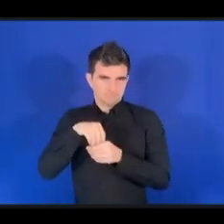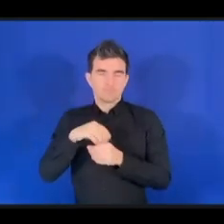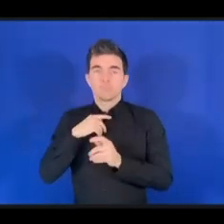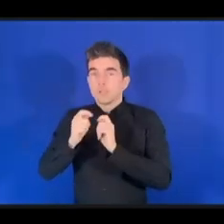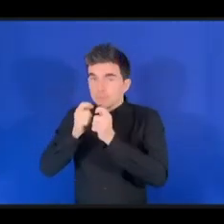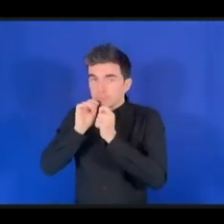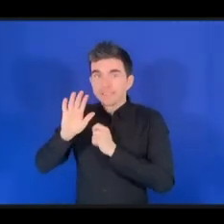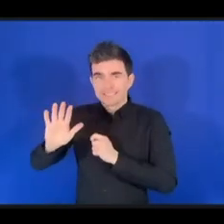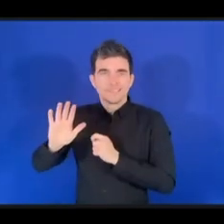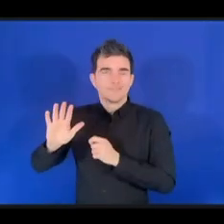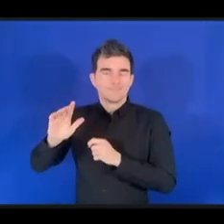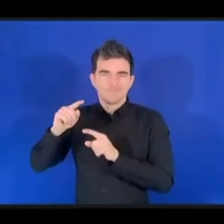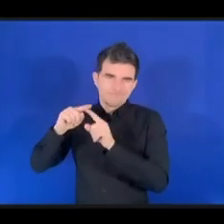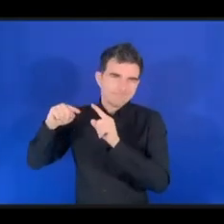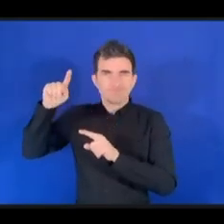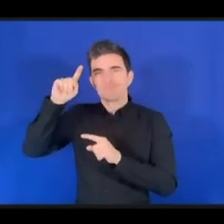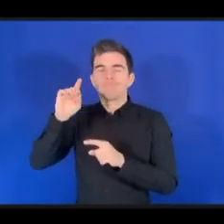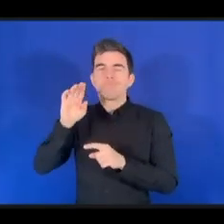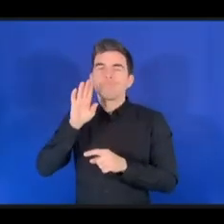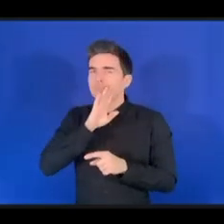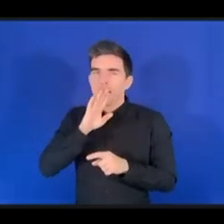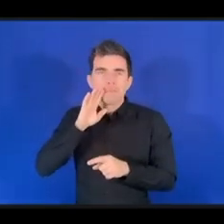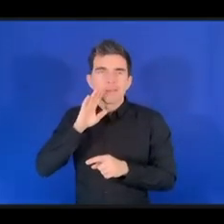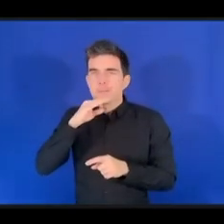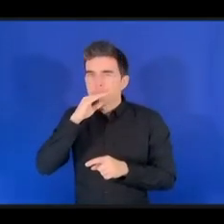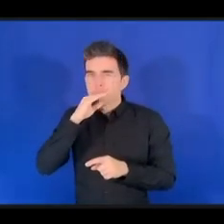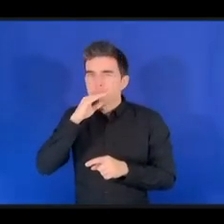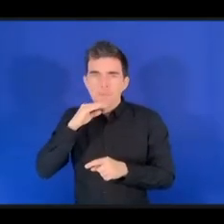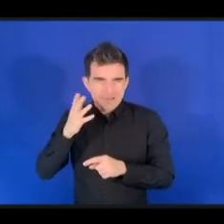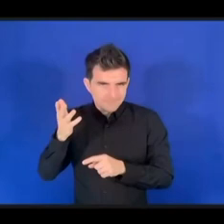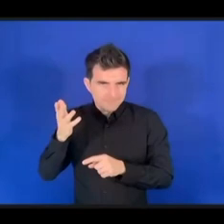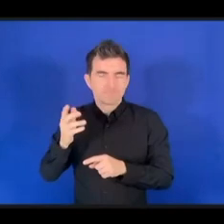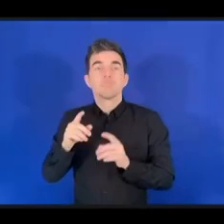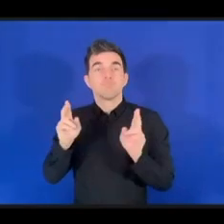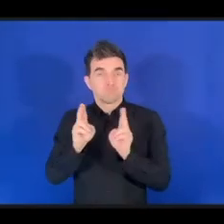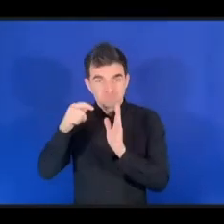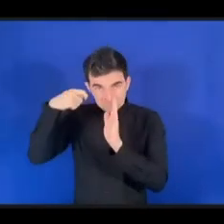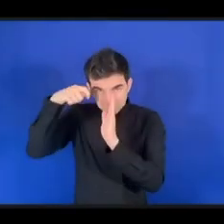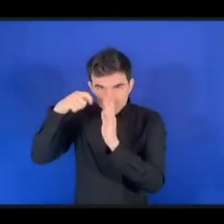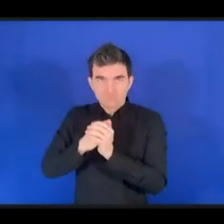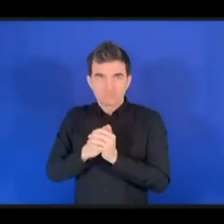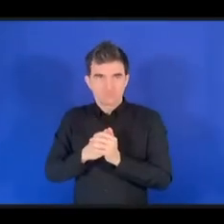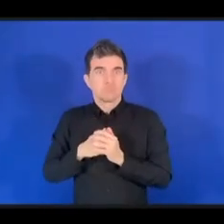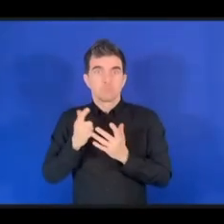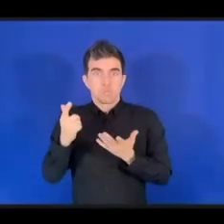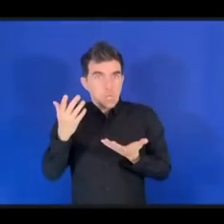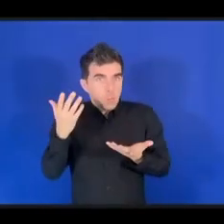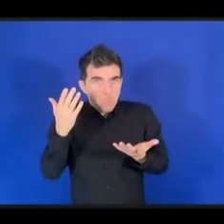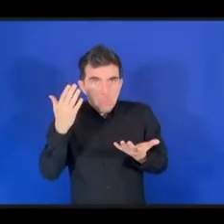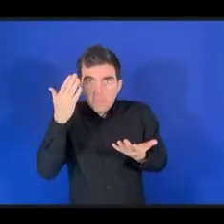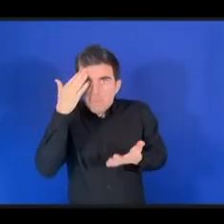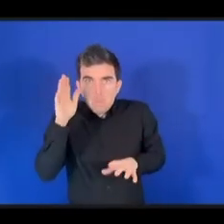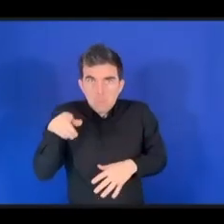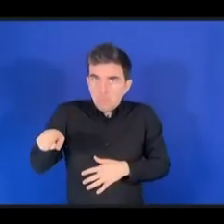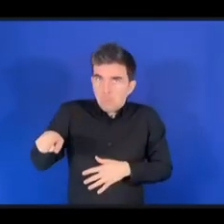嘛，但是觉得这好像是挺认真的。他因为世界各地去旅游，去